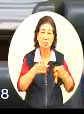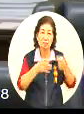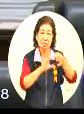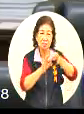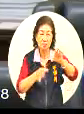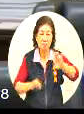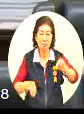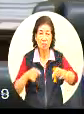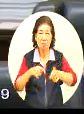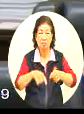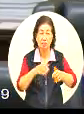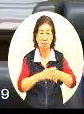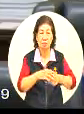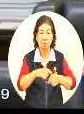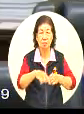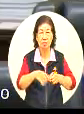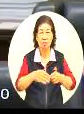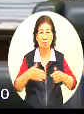畅